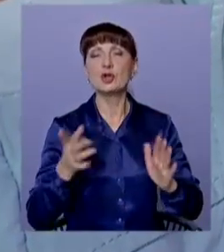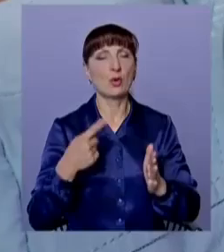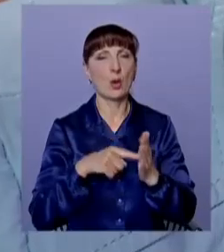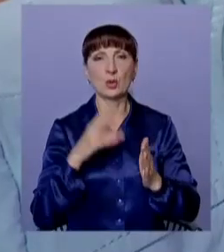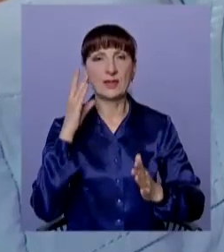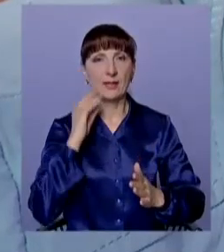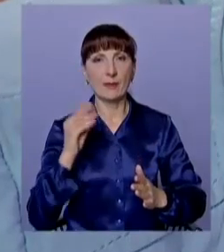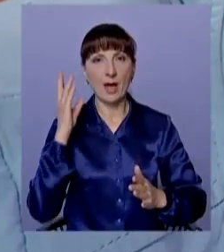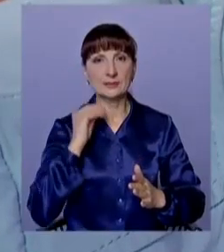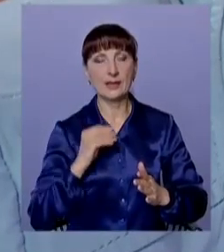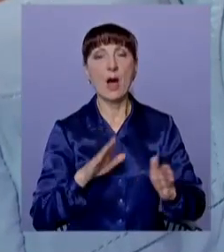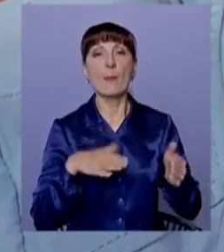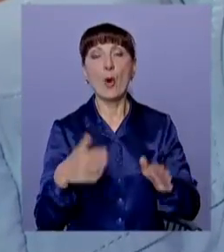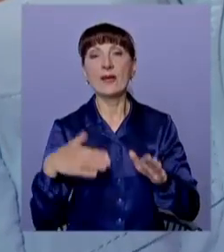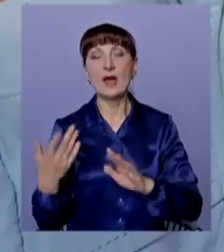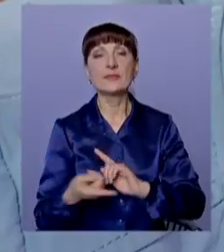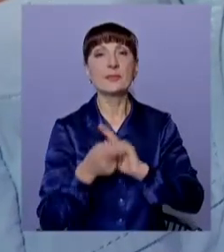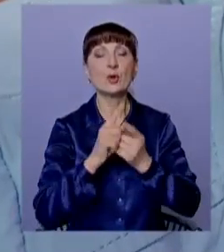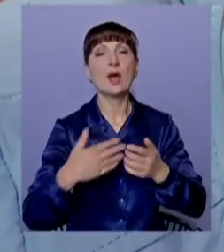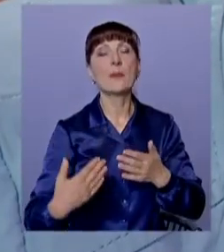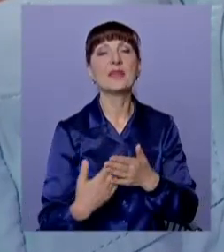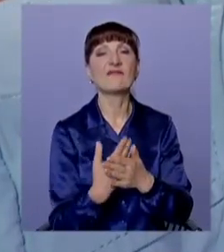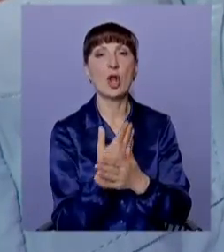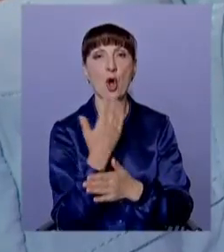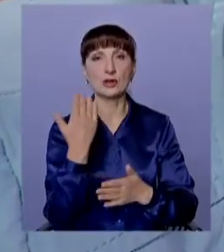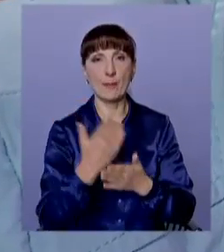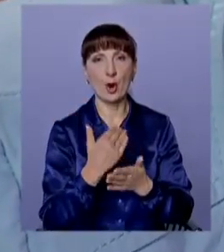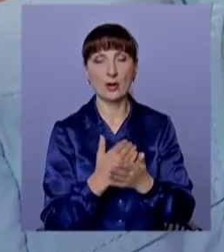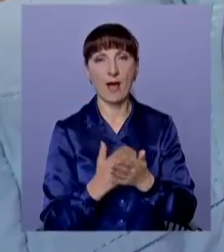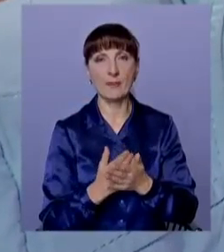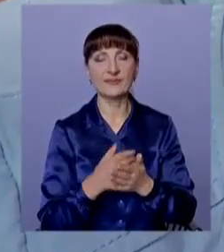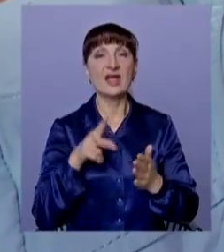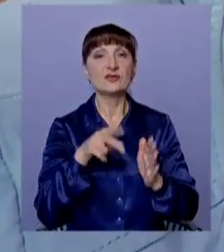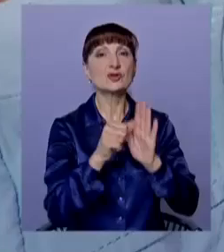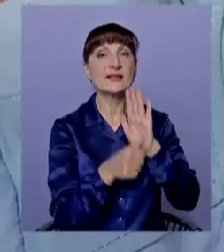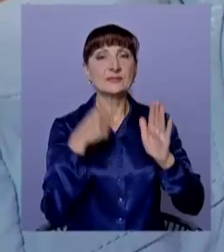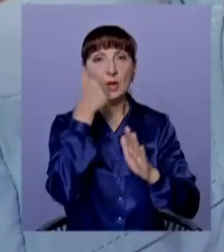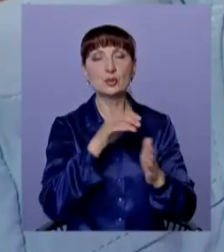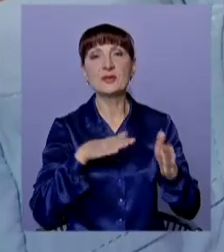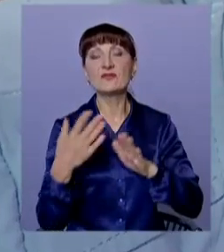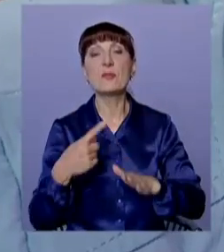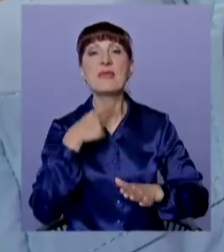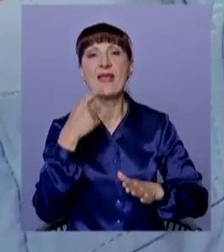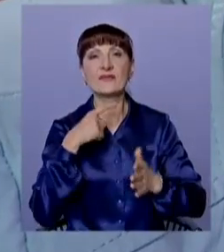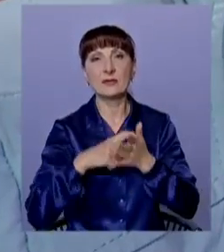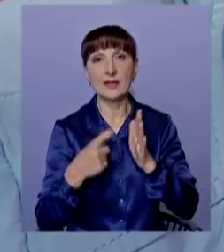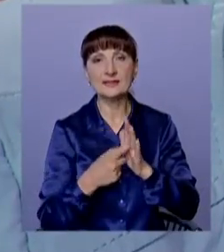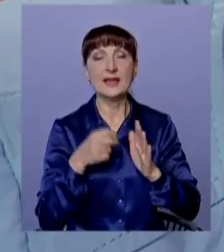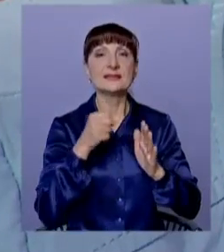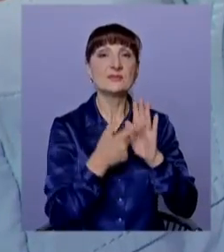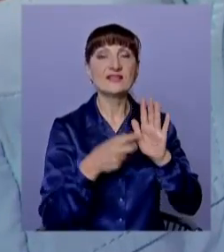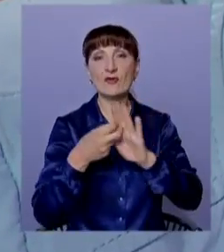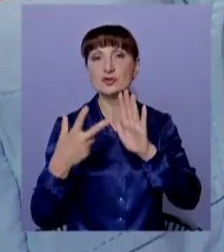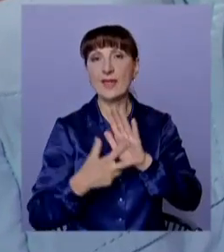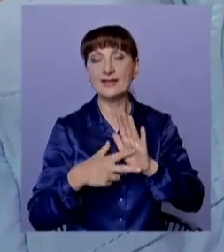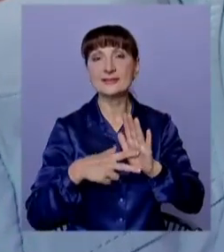да. Да, поэтапно переходит на обновленное содержание образования. В 2016 году переходили первые классы, 17-18 учебный